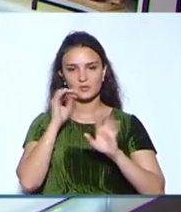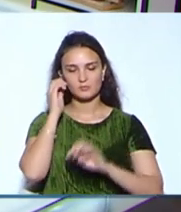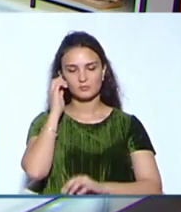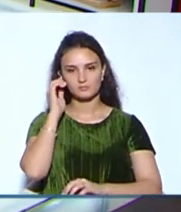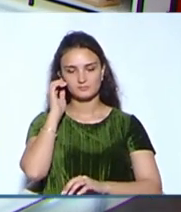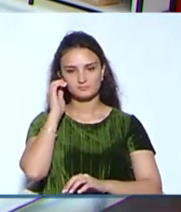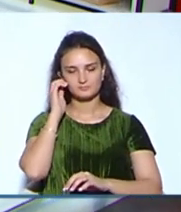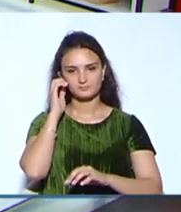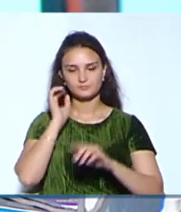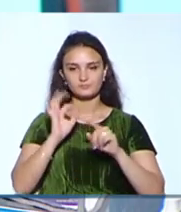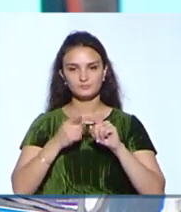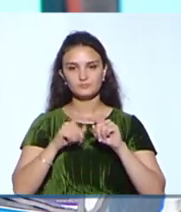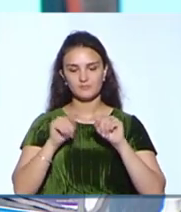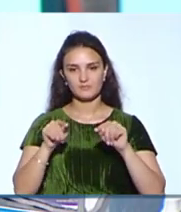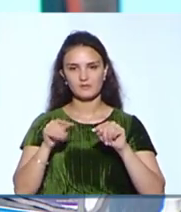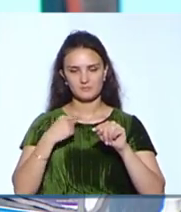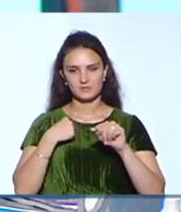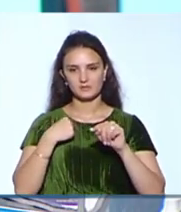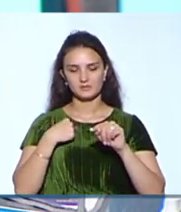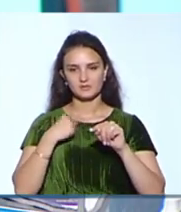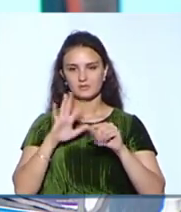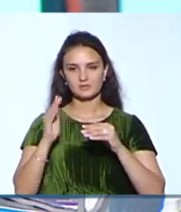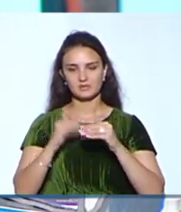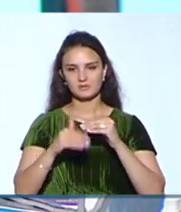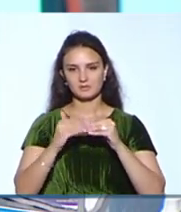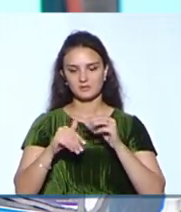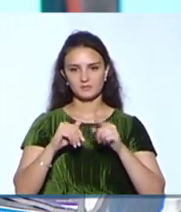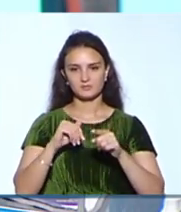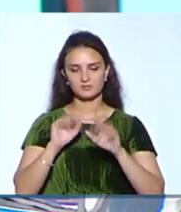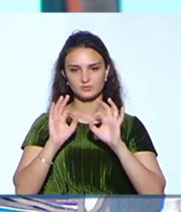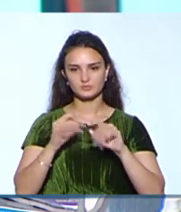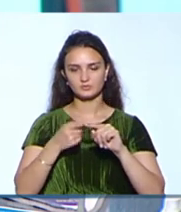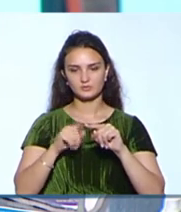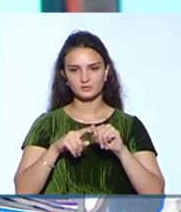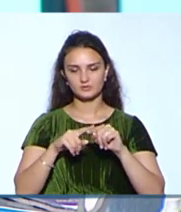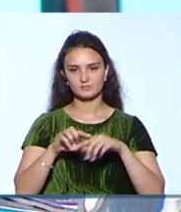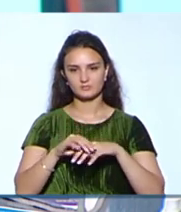ვლაპარაკობთ აი სწორედ ასეთ კონტექსტში, მე არ დაგიმალავ სწორედ